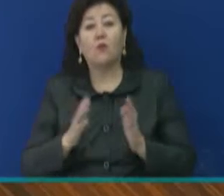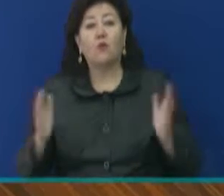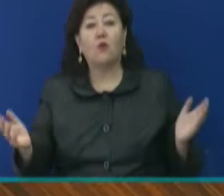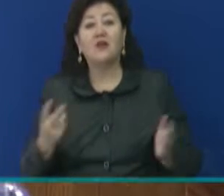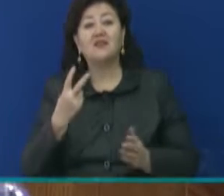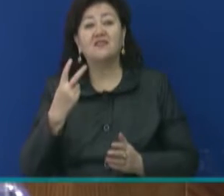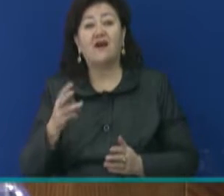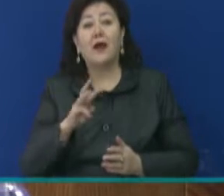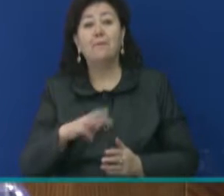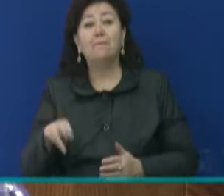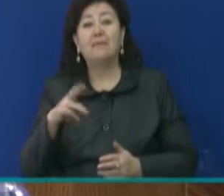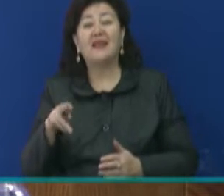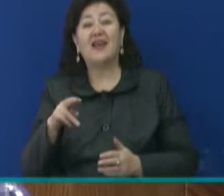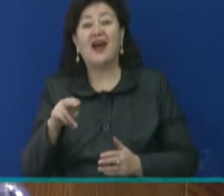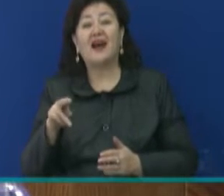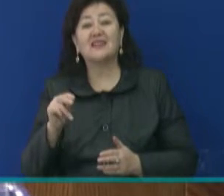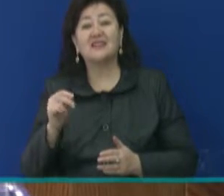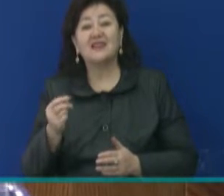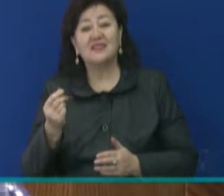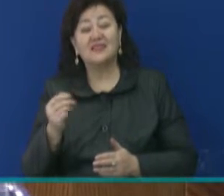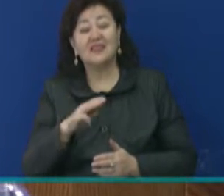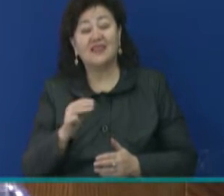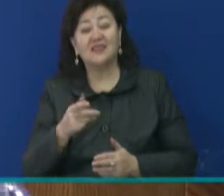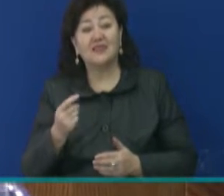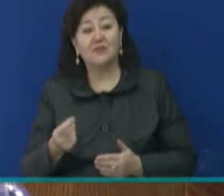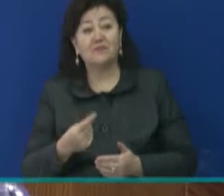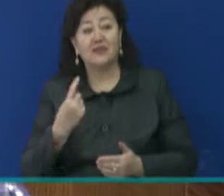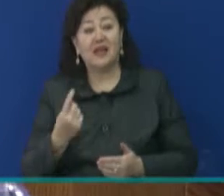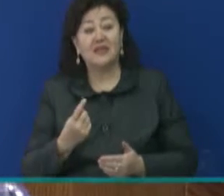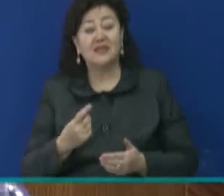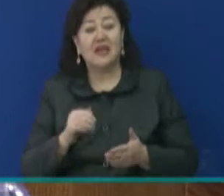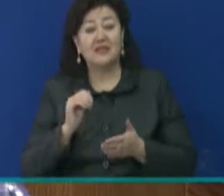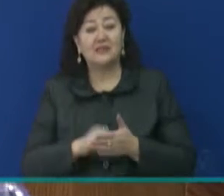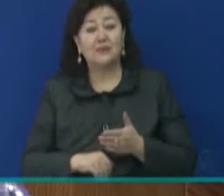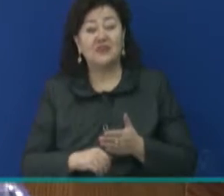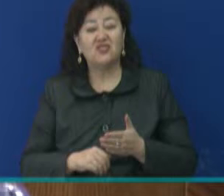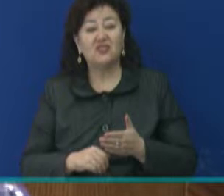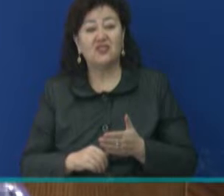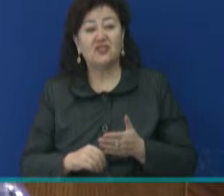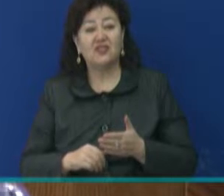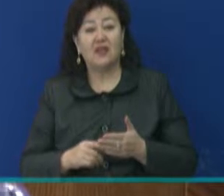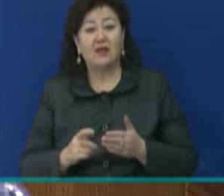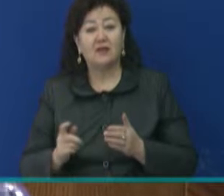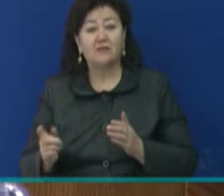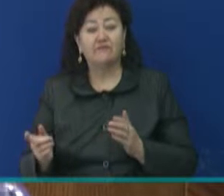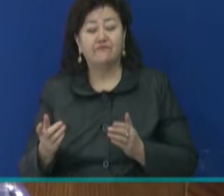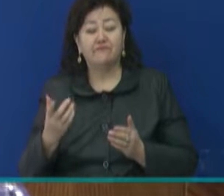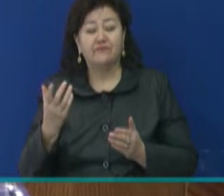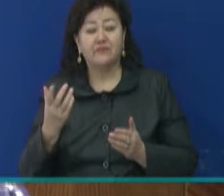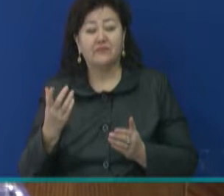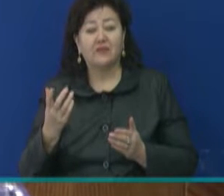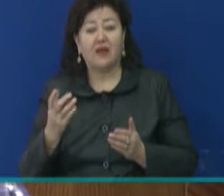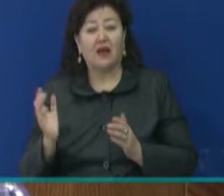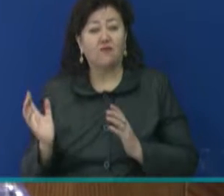млрд тенге по последним местный спорт Моргана одной из причин нерегулярного движения автобусов является нехватка